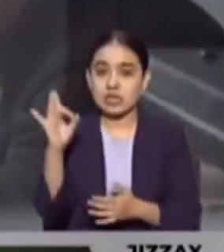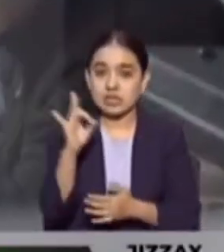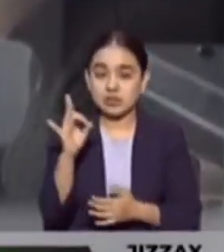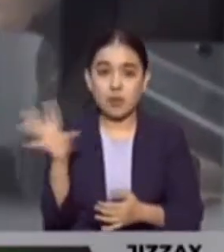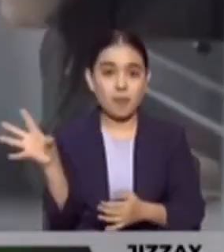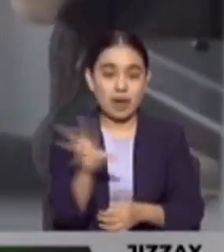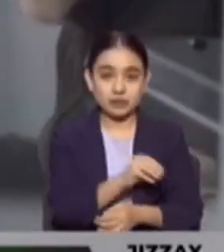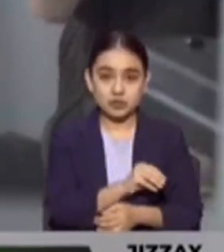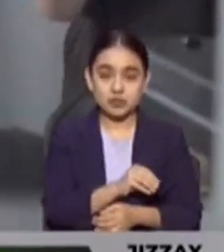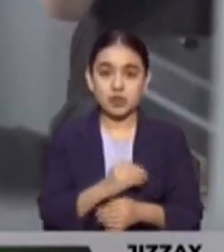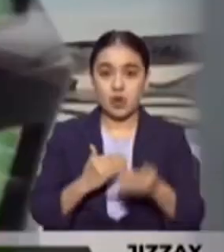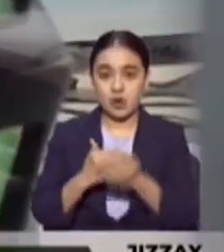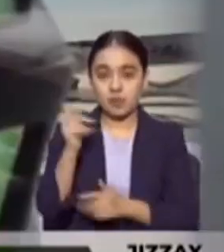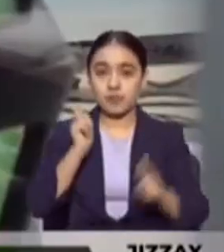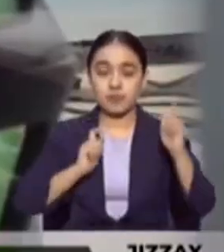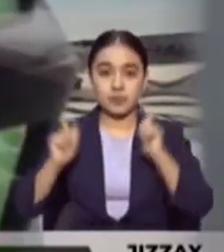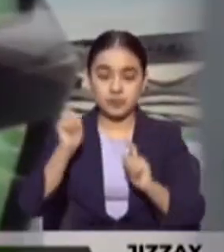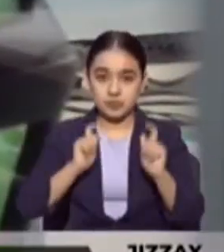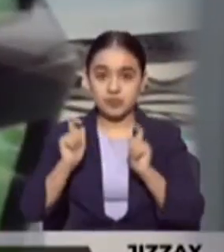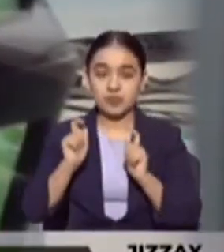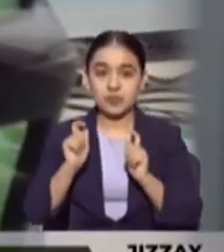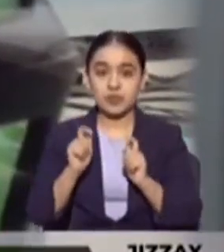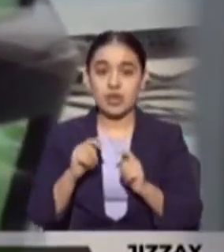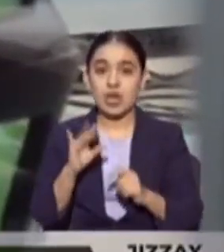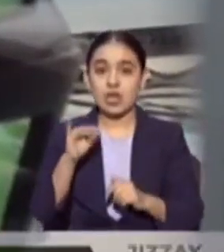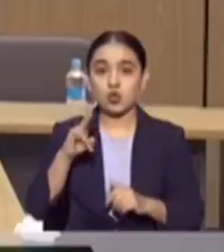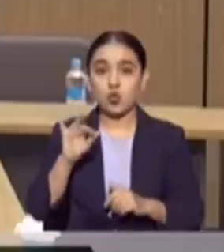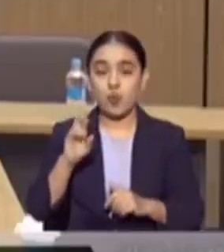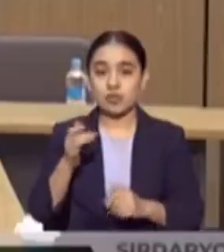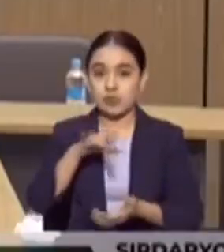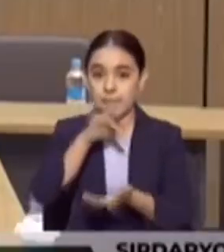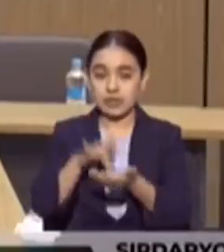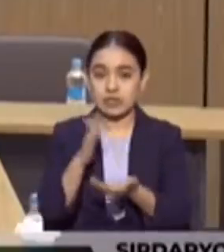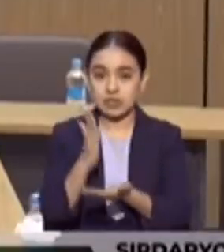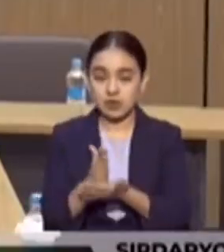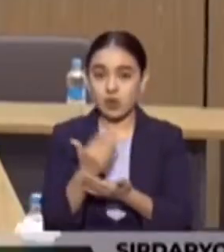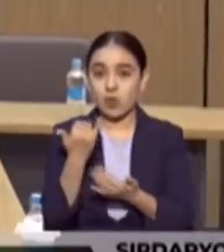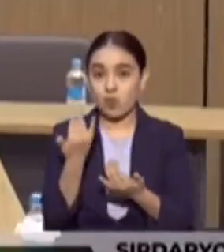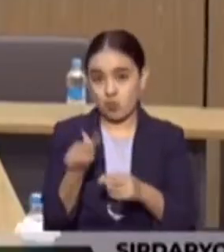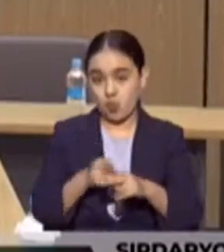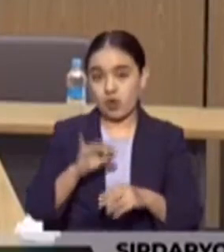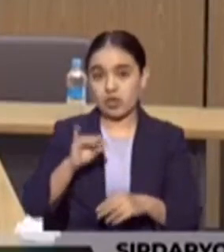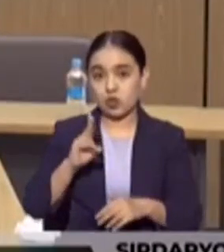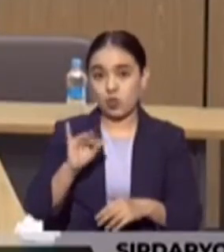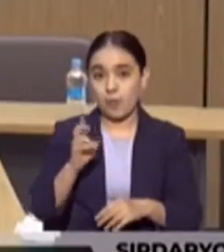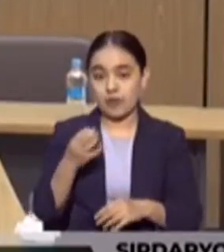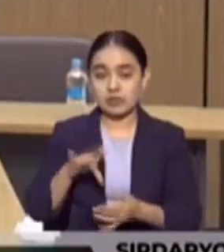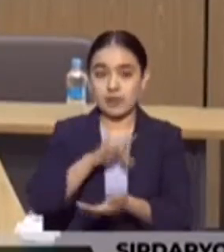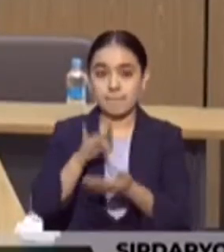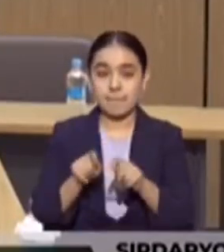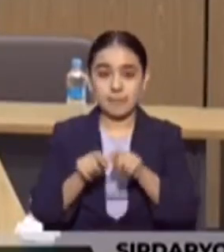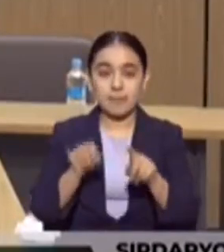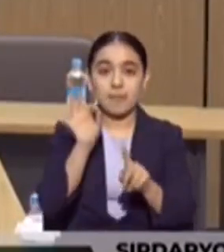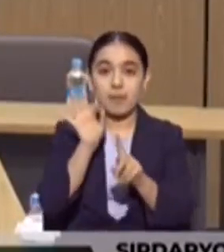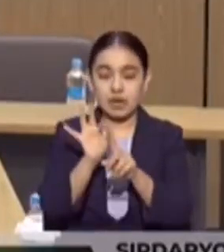Respublikamizning barcha oliy o'quv yurtlarida inkubatsiya markazlarimiz mavjud. Bu inkubatsiya markazlarini tashkil